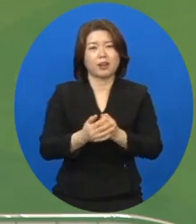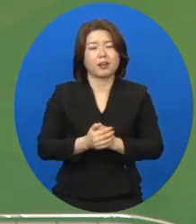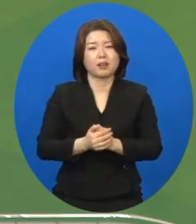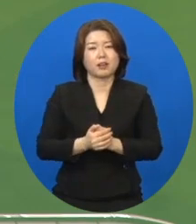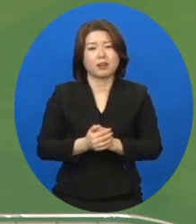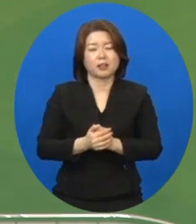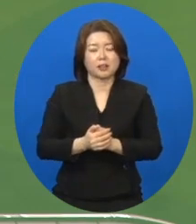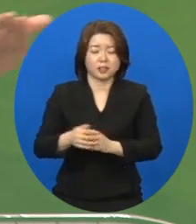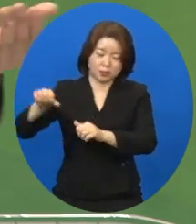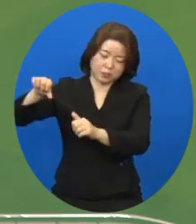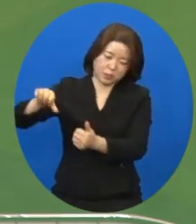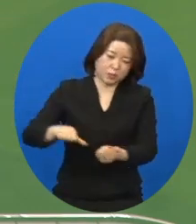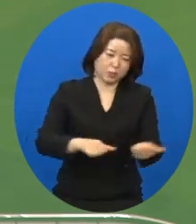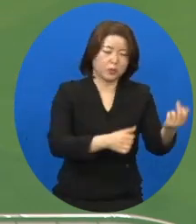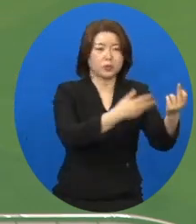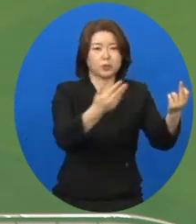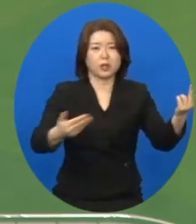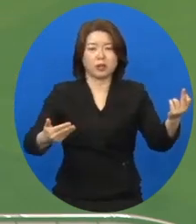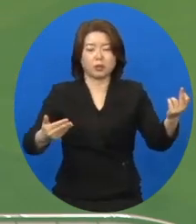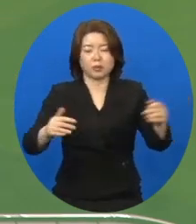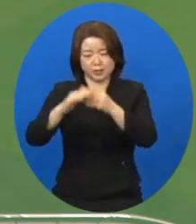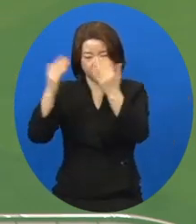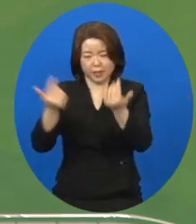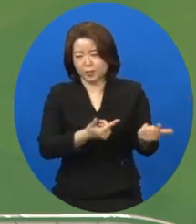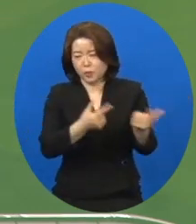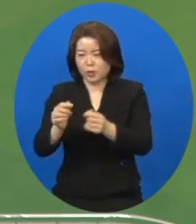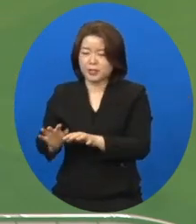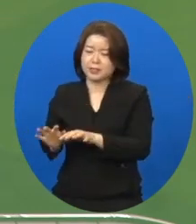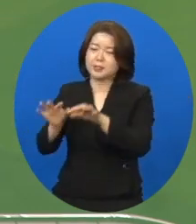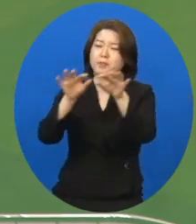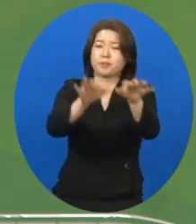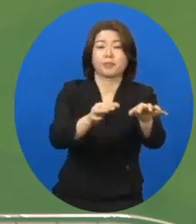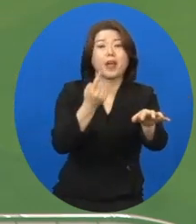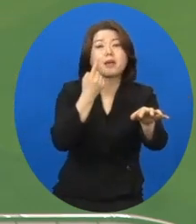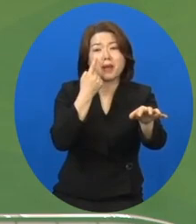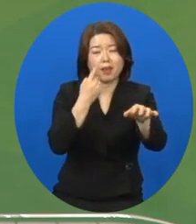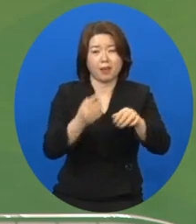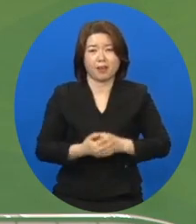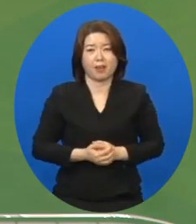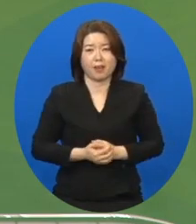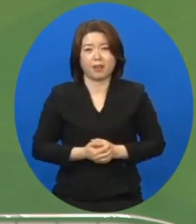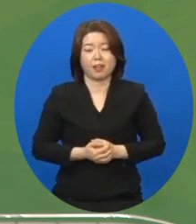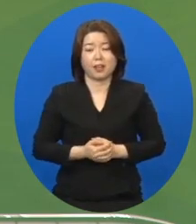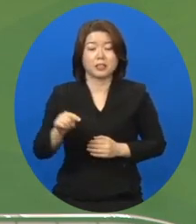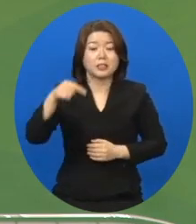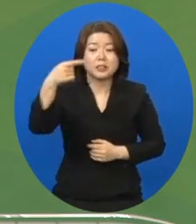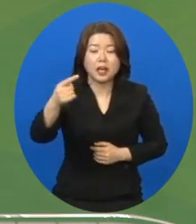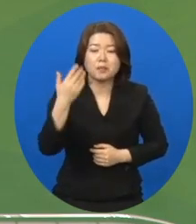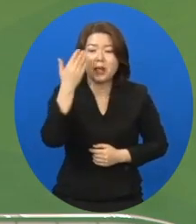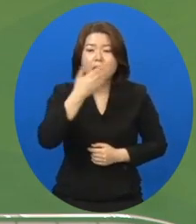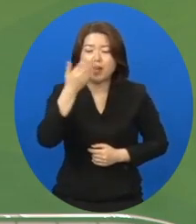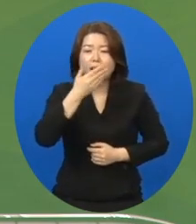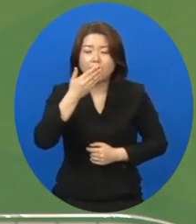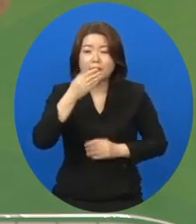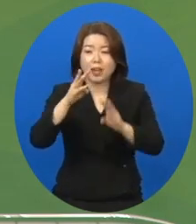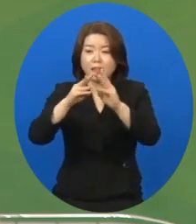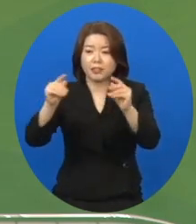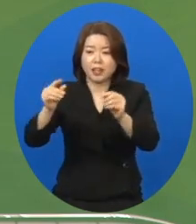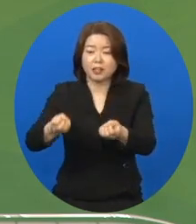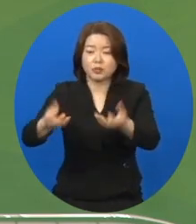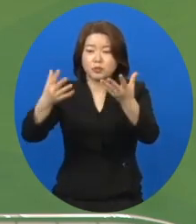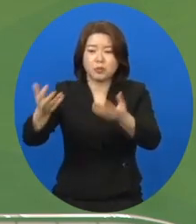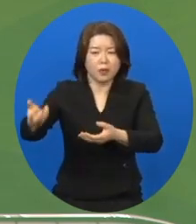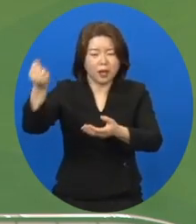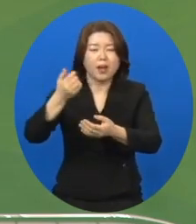정말 요단강을 다 건넙시다. 그리고 진짜 가나안의 삶을 한번 살아보십시오. 이 시간에 우리